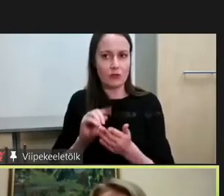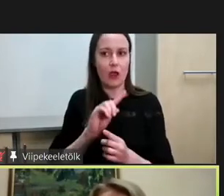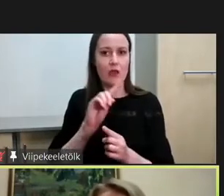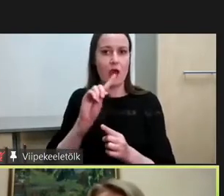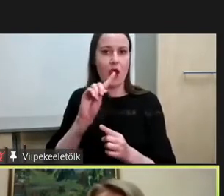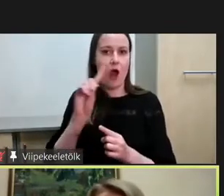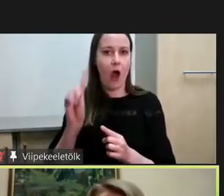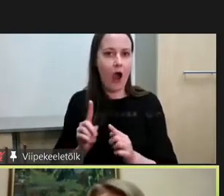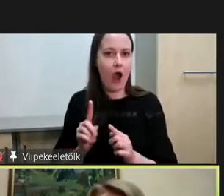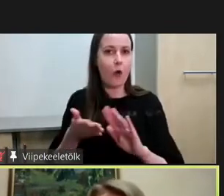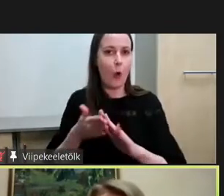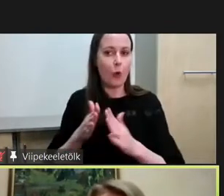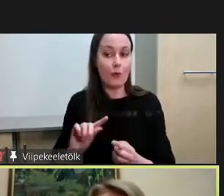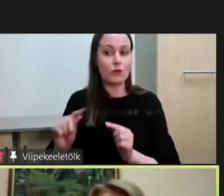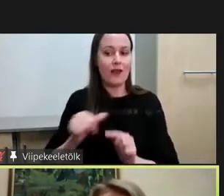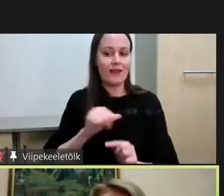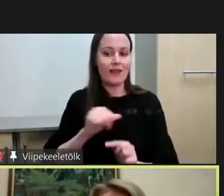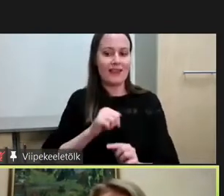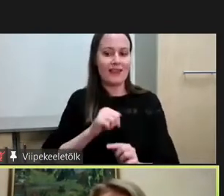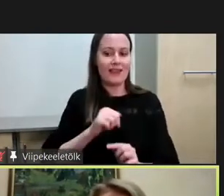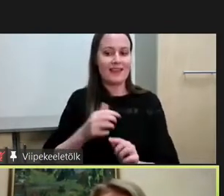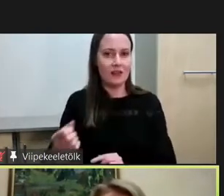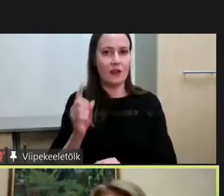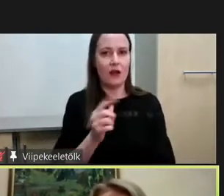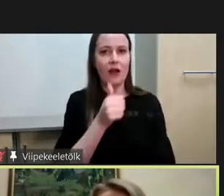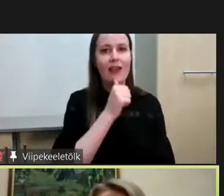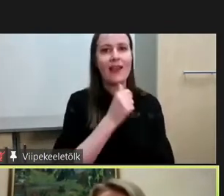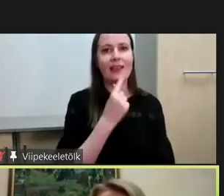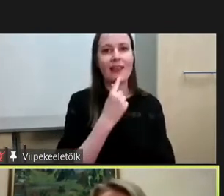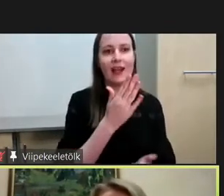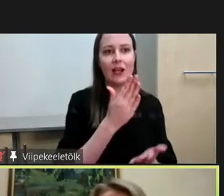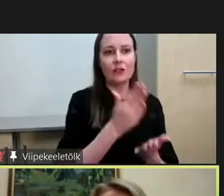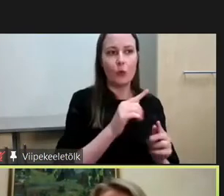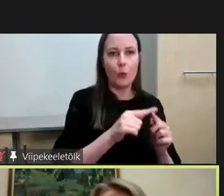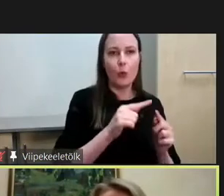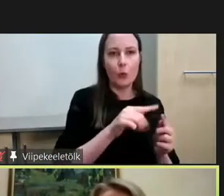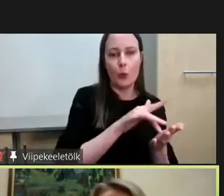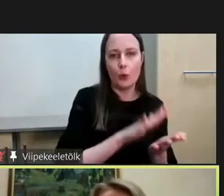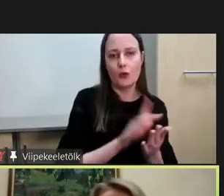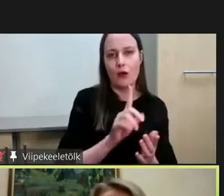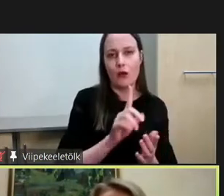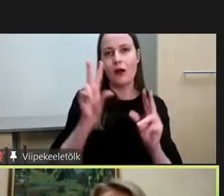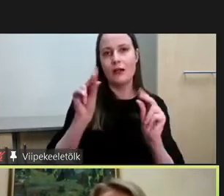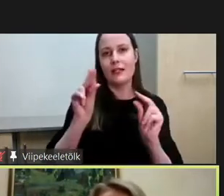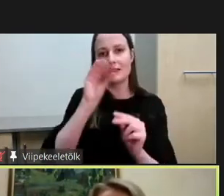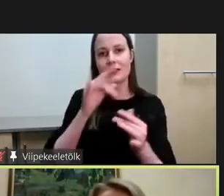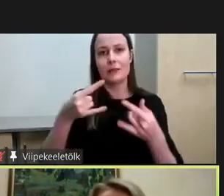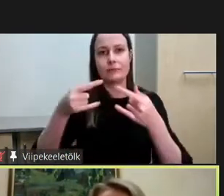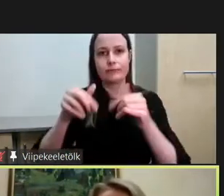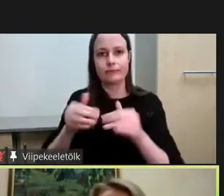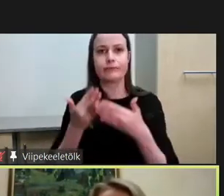järgi. Aga eestikeelsed on sisuliselt otsas, õnneks kättesaadavad veebis.